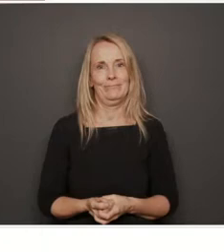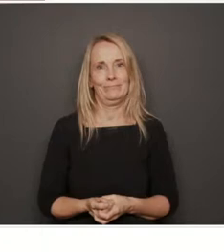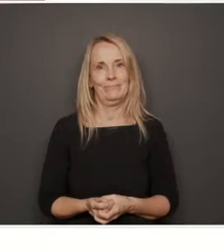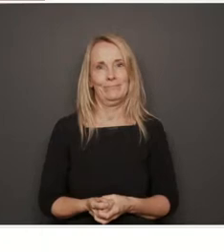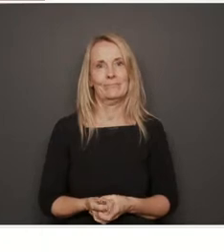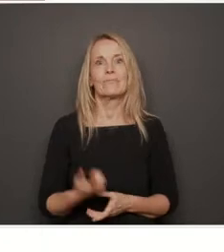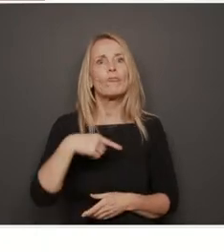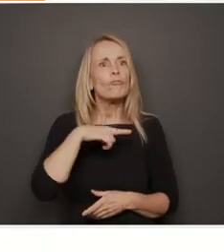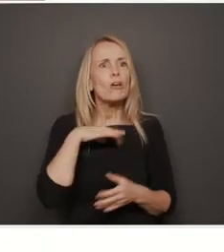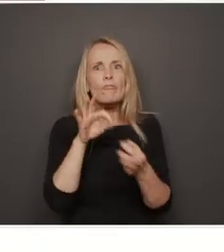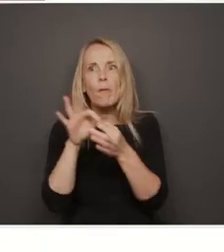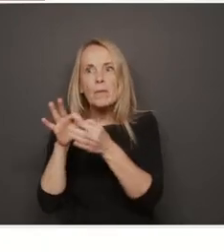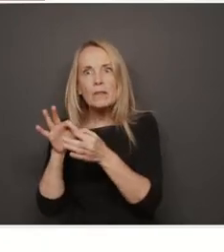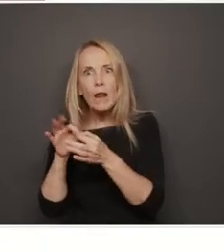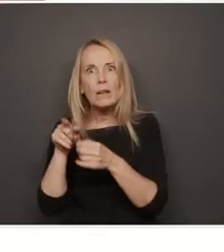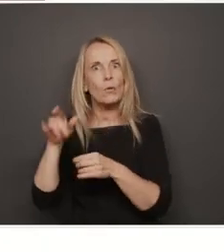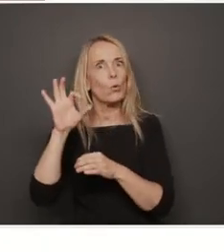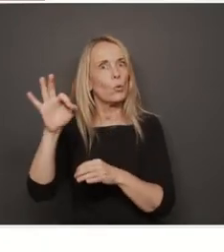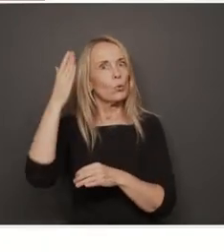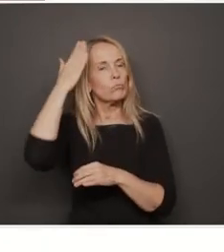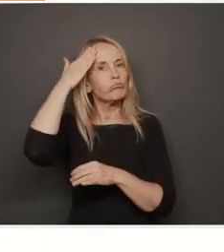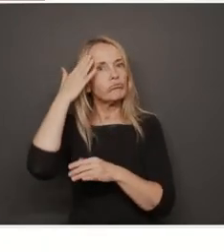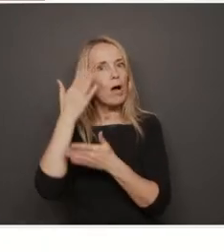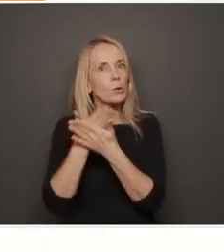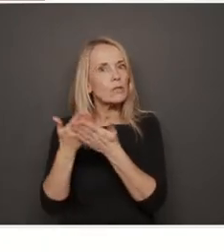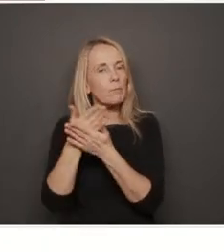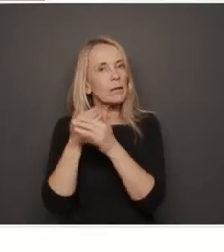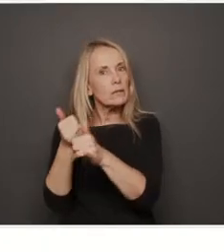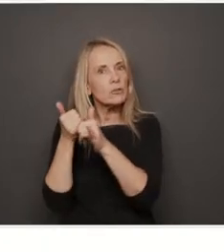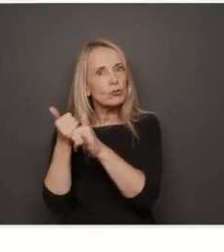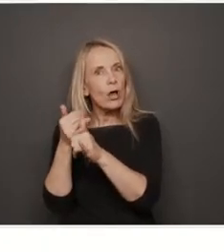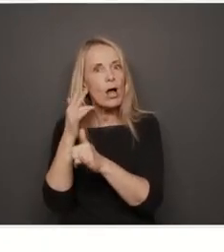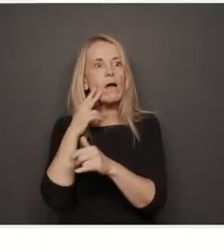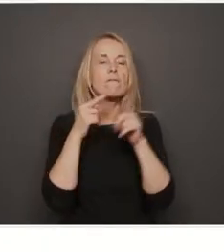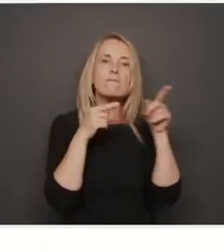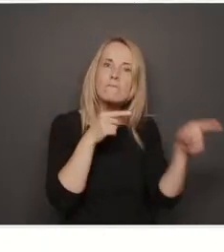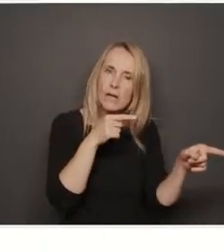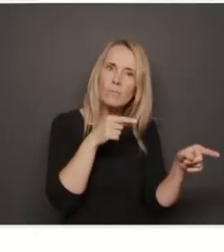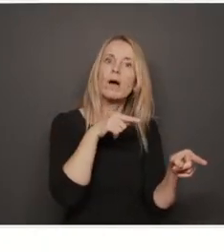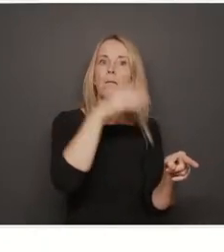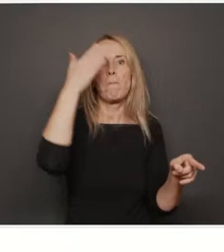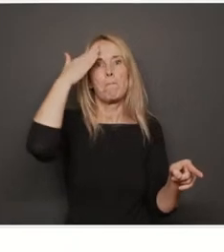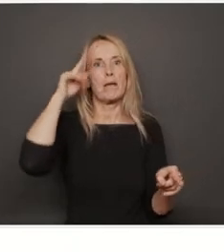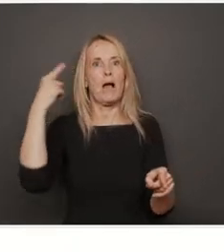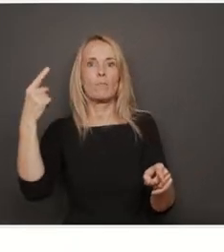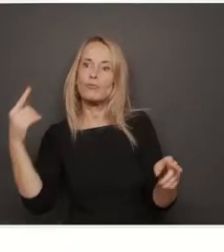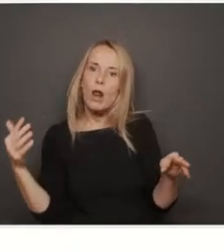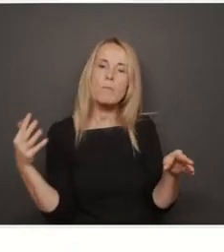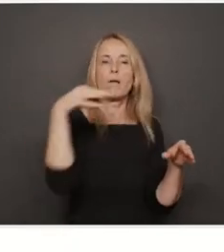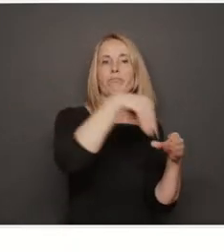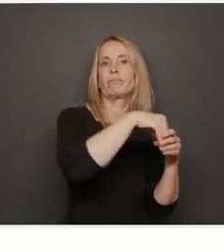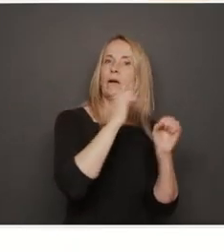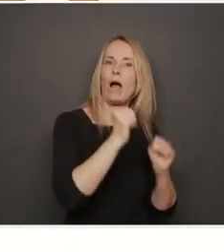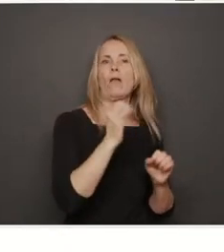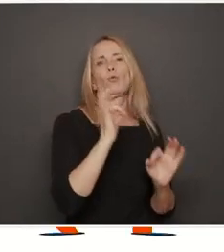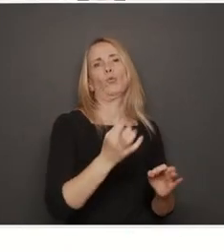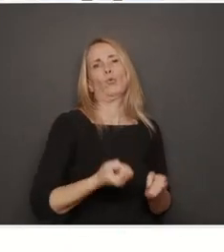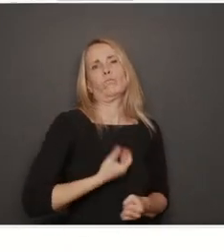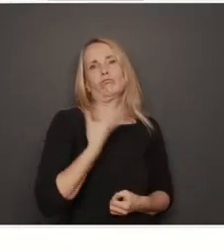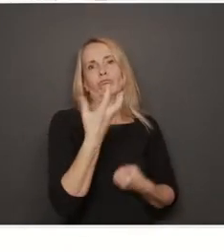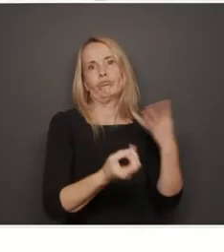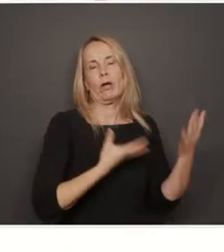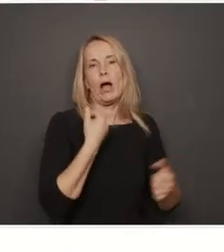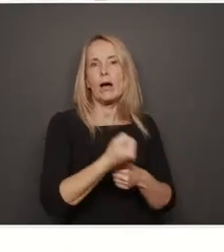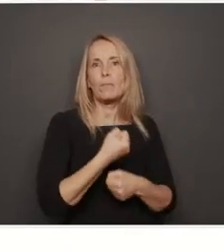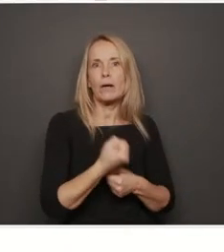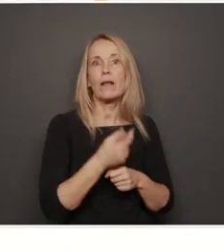Wir vermitteln den hochqualifizierten Tischler an ein Unternehmen, in dem er seine Begabung voll ausspielen kann. Im Weiteren hat